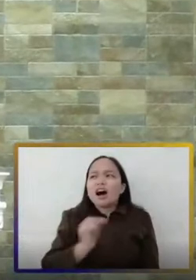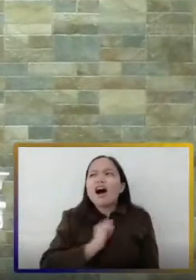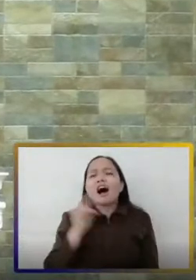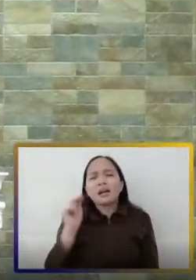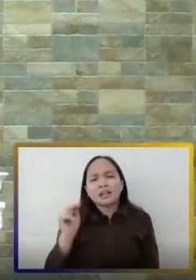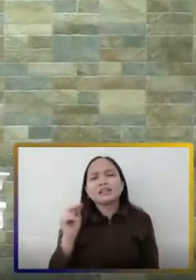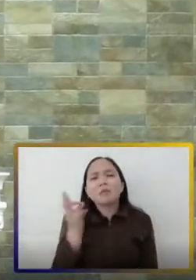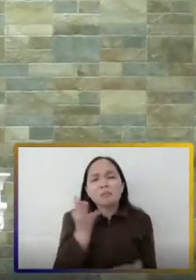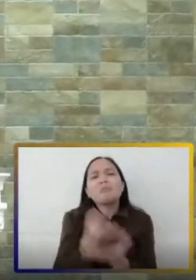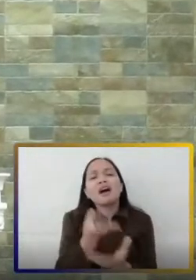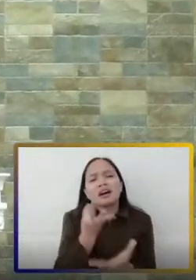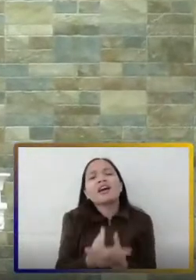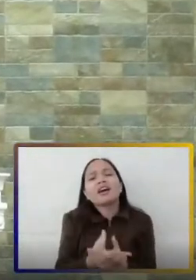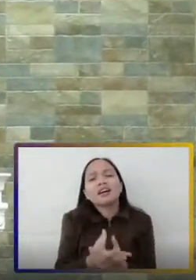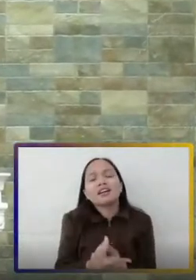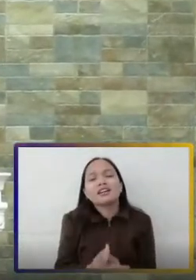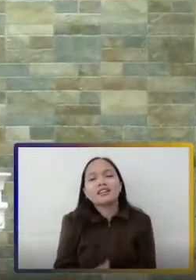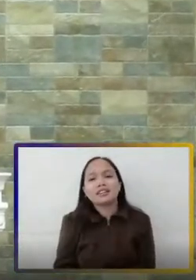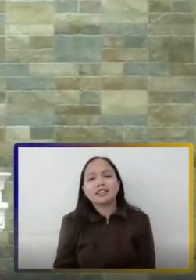pera.